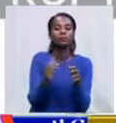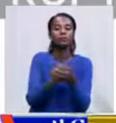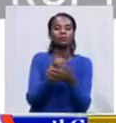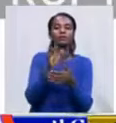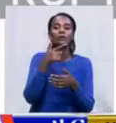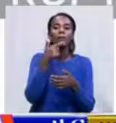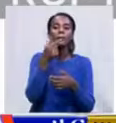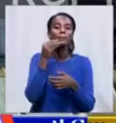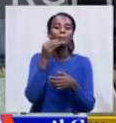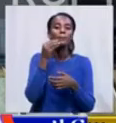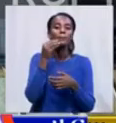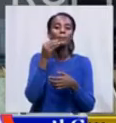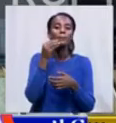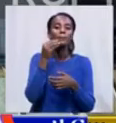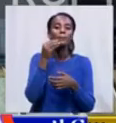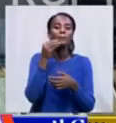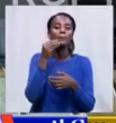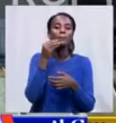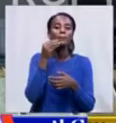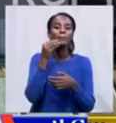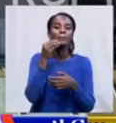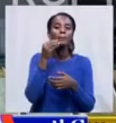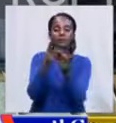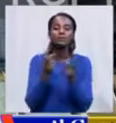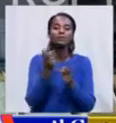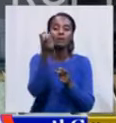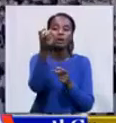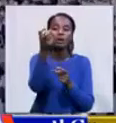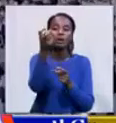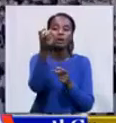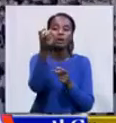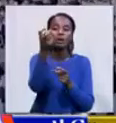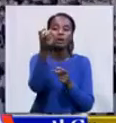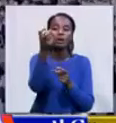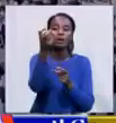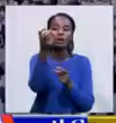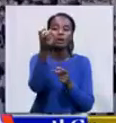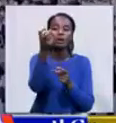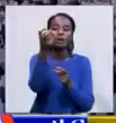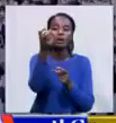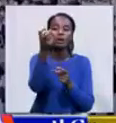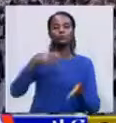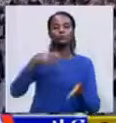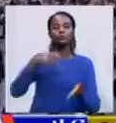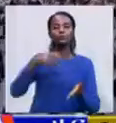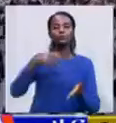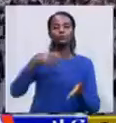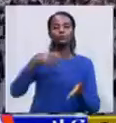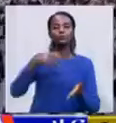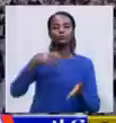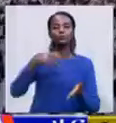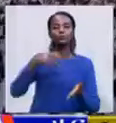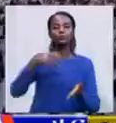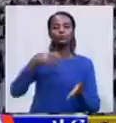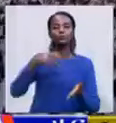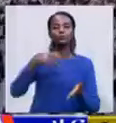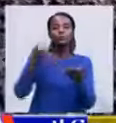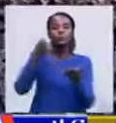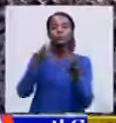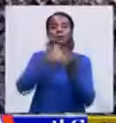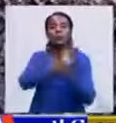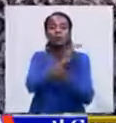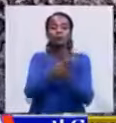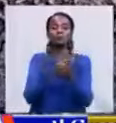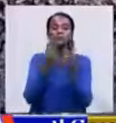ቤተ እምነቶች ተዘግተው የገበያ ቦታዎችና ትራንስፖርት ተከፍቷል በሚል የሚነሱ ቅሬታዎችን ሀገሪቱ ካላት የኢኮኖሚ አቅም